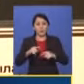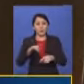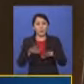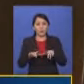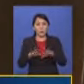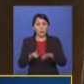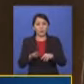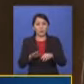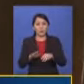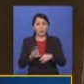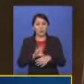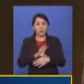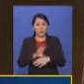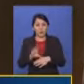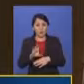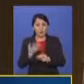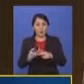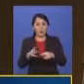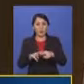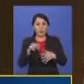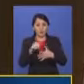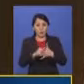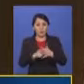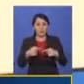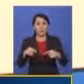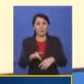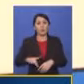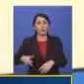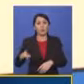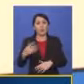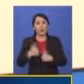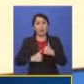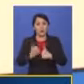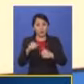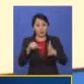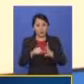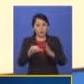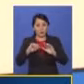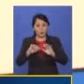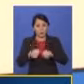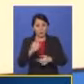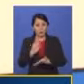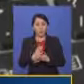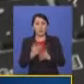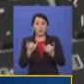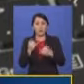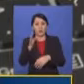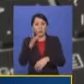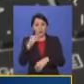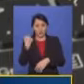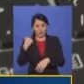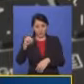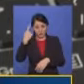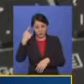өнім ноутбуктер мен компьютерлерге сұраныс артқан. Сол себепті де басқа өңірлердің де байқауға қатысуға мүмкіндіктері болыпты. Қазіргі